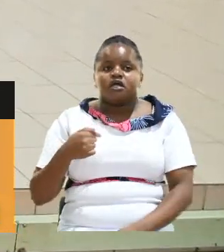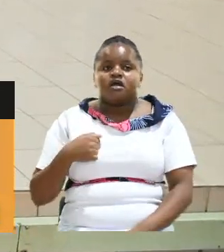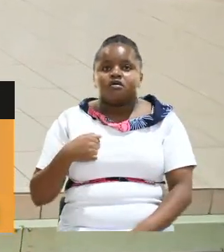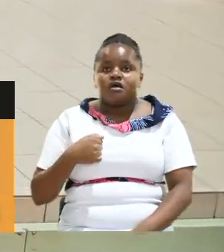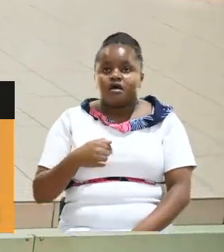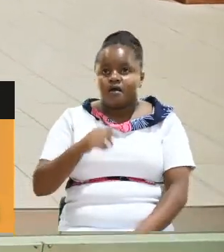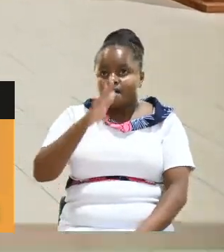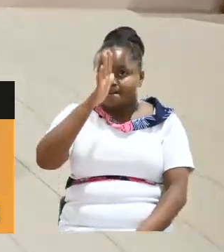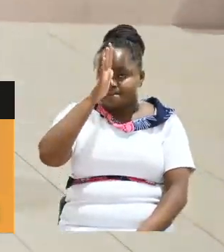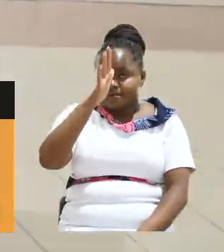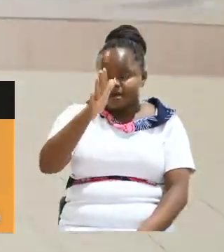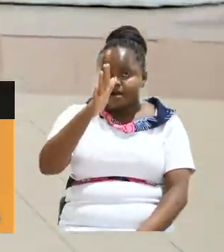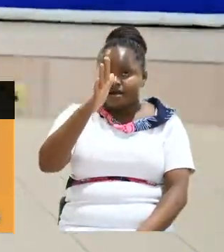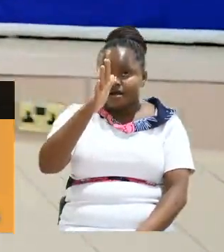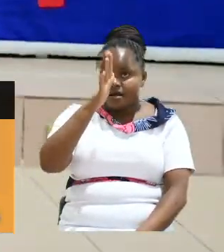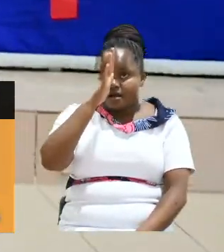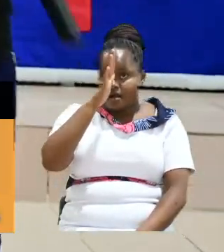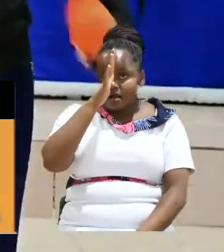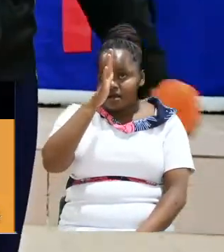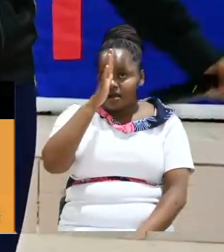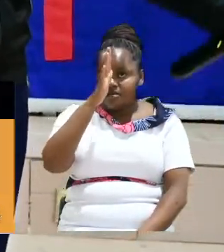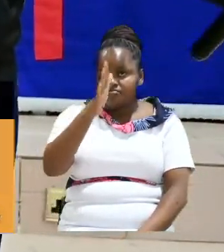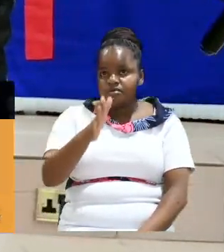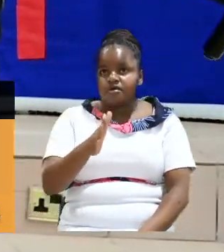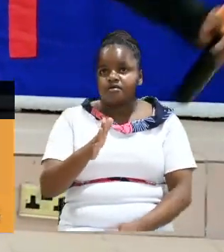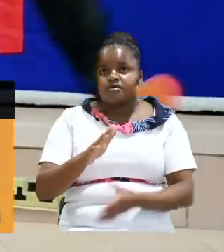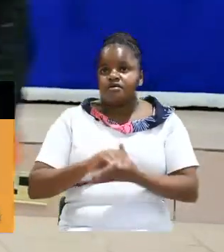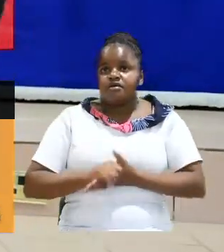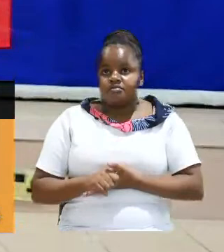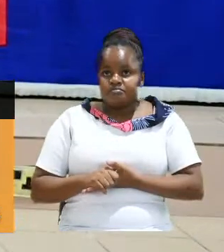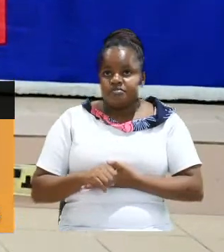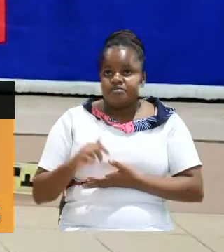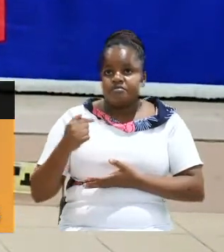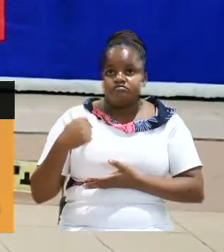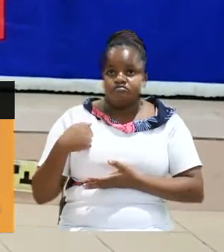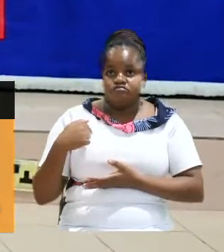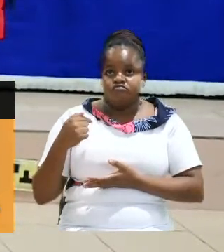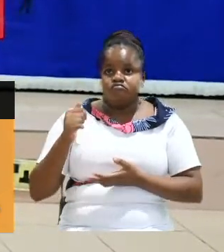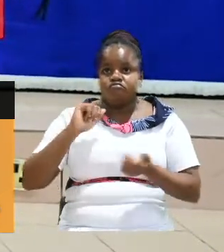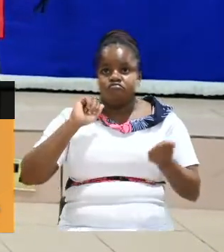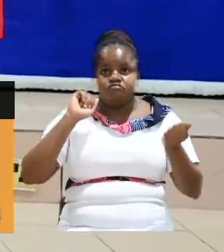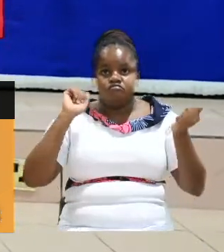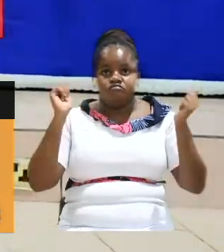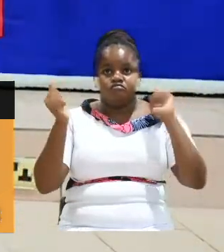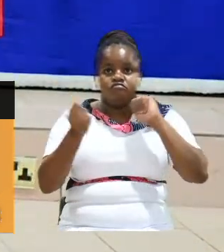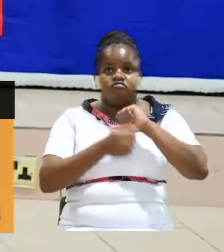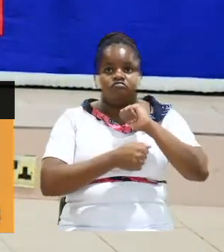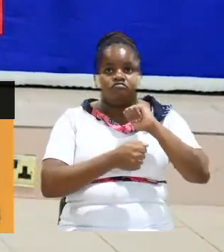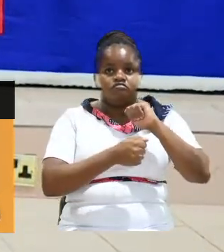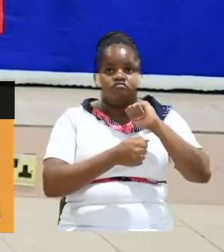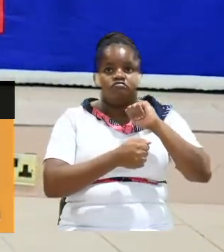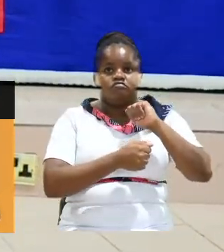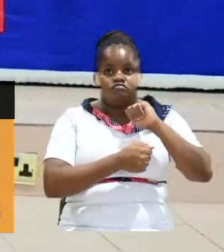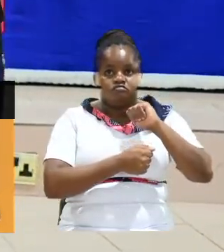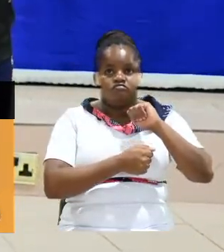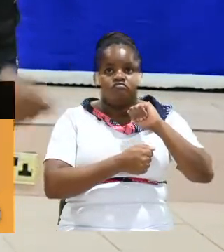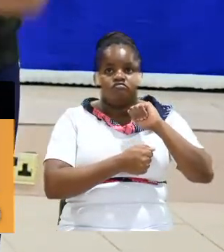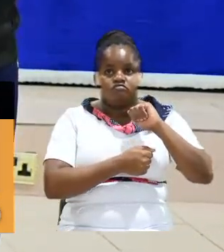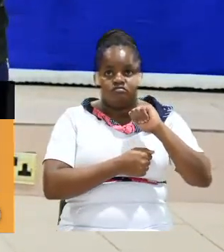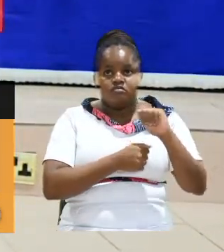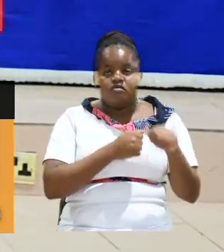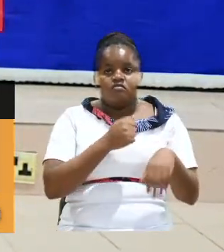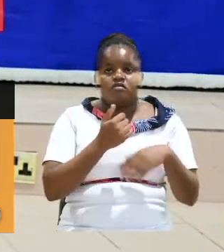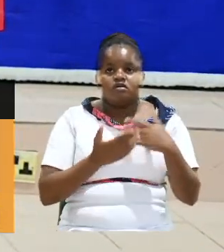nirekebishe. Nirekebishe. Baba, ninaomba nirekebishe.